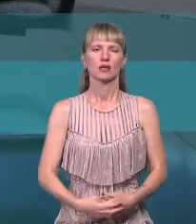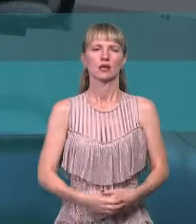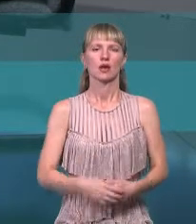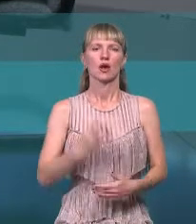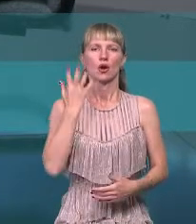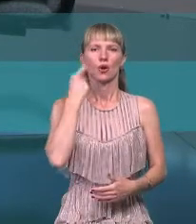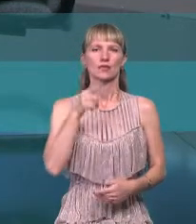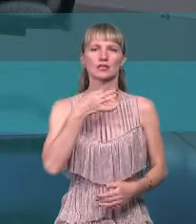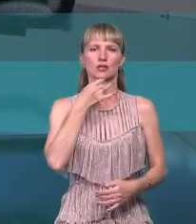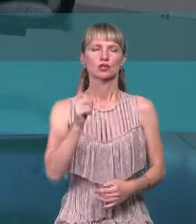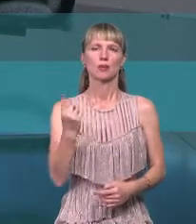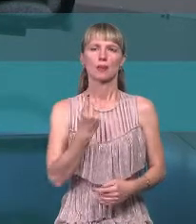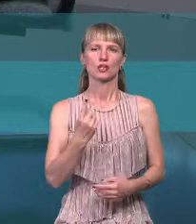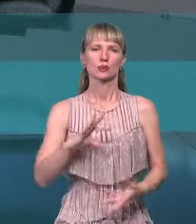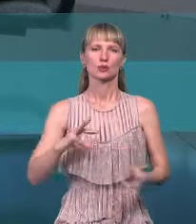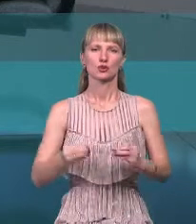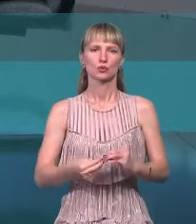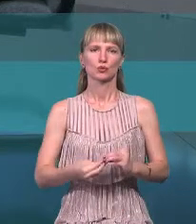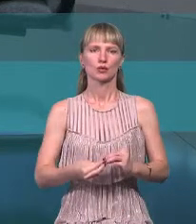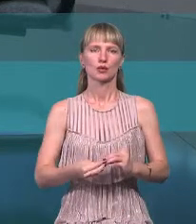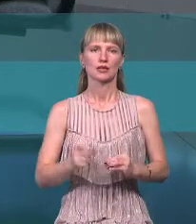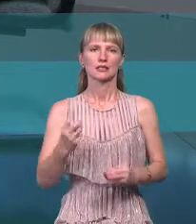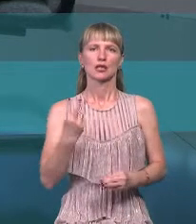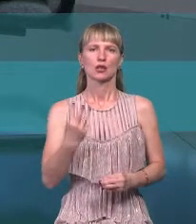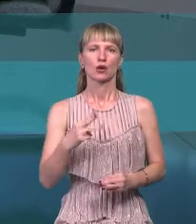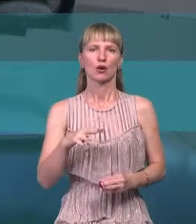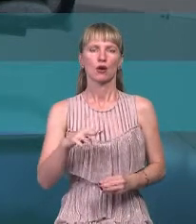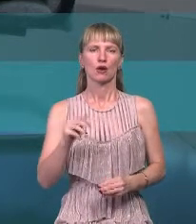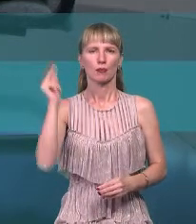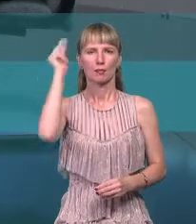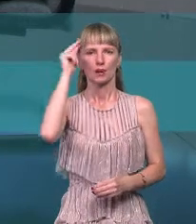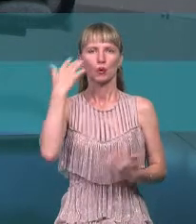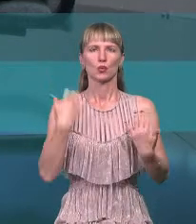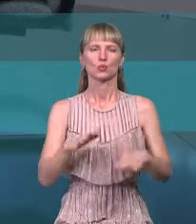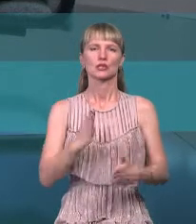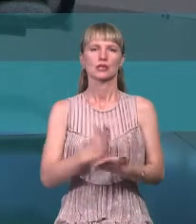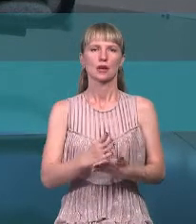коли ви сказали, що перші підсумки з трьох предметів вже є по всій Україні,